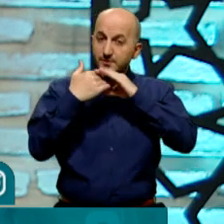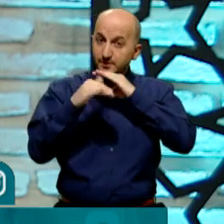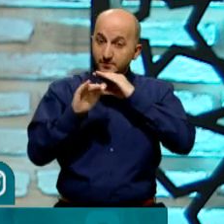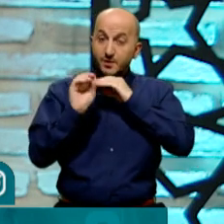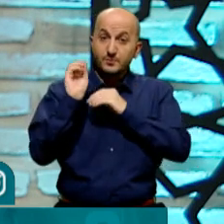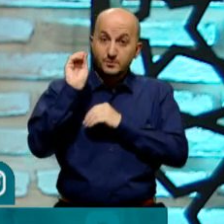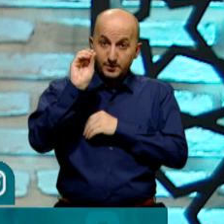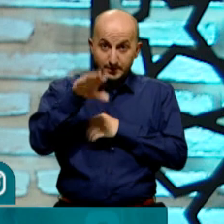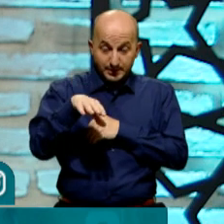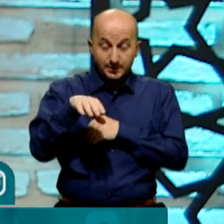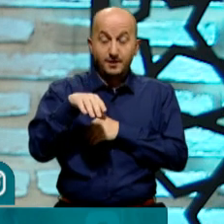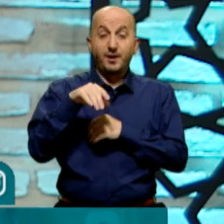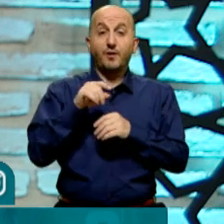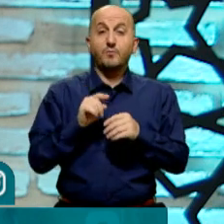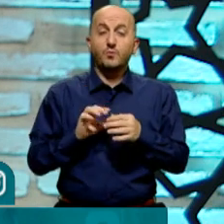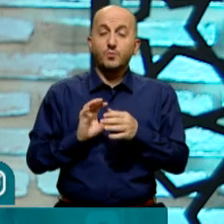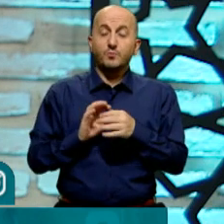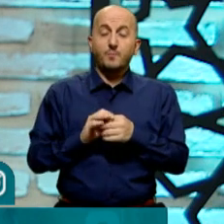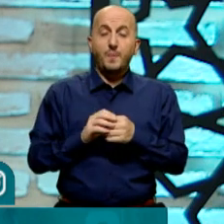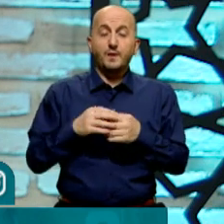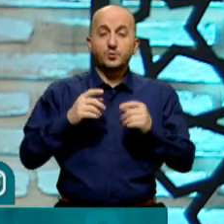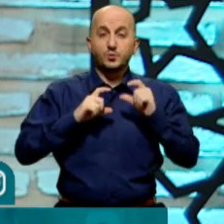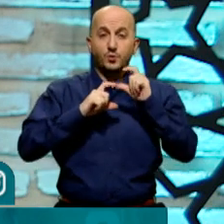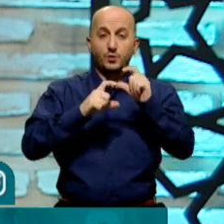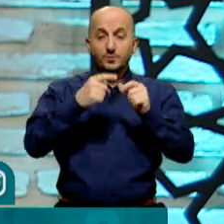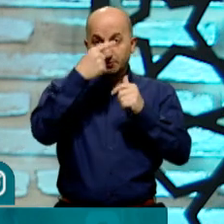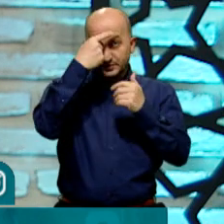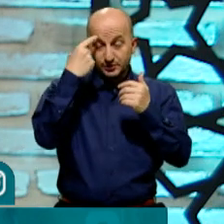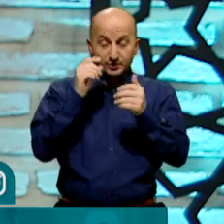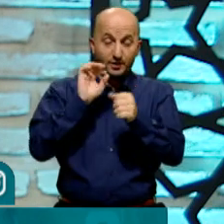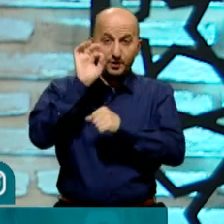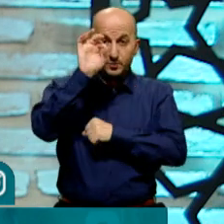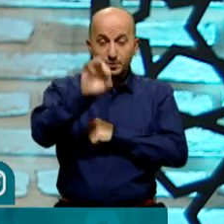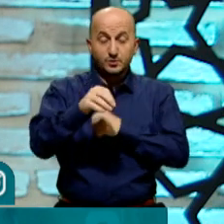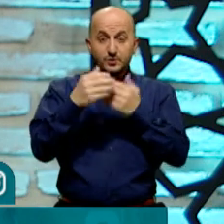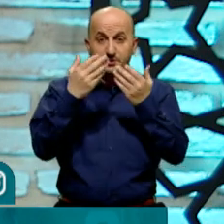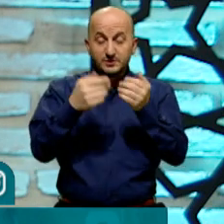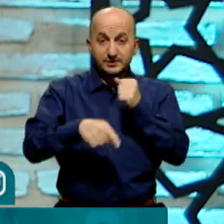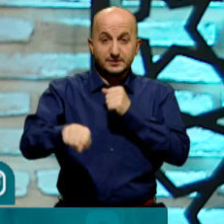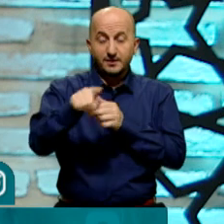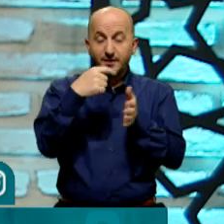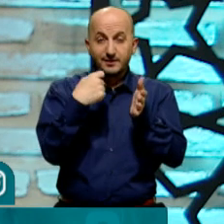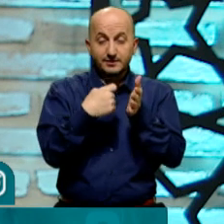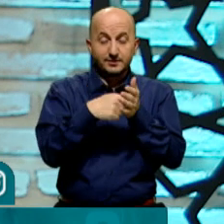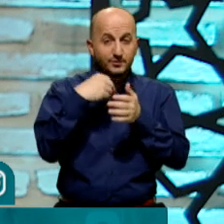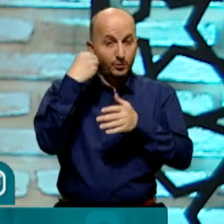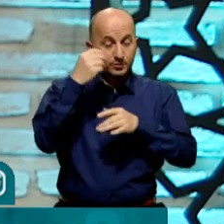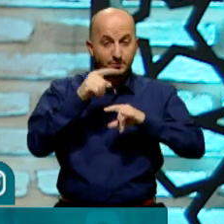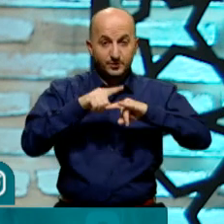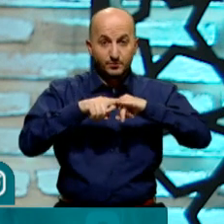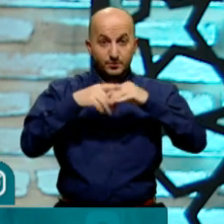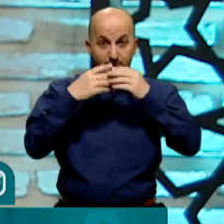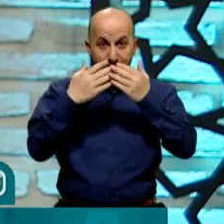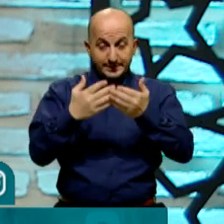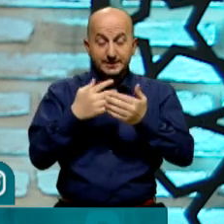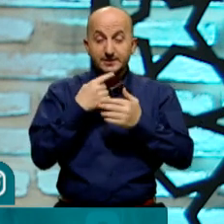suretiyle bu kanallar üzerinden de sorularınızı inşallah ulaştırabilirsiniz efendim. Sizler adına hocamıza bir hoş geldiniz